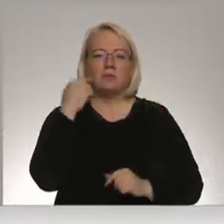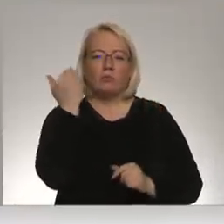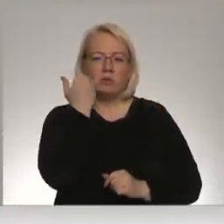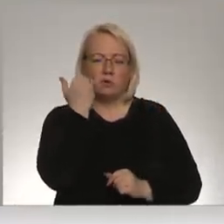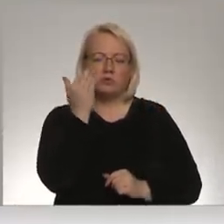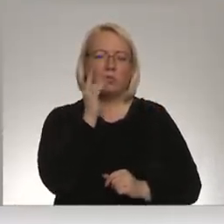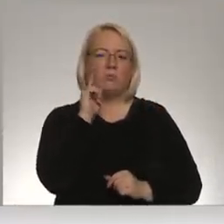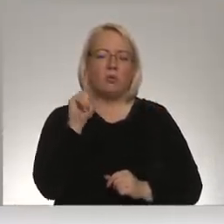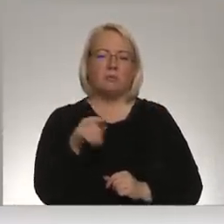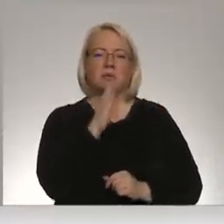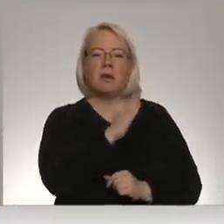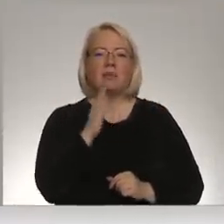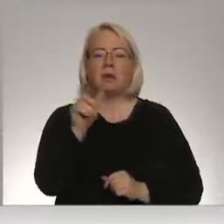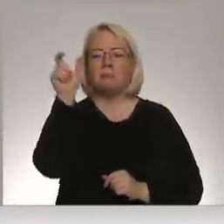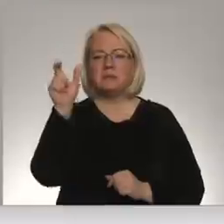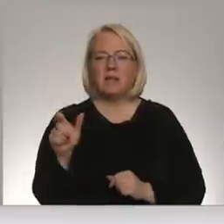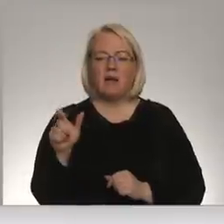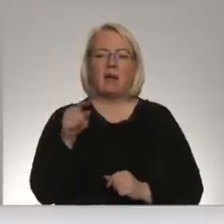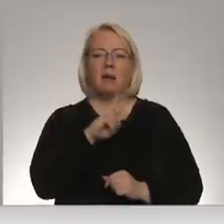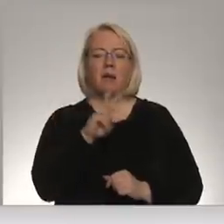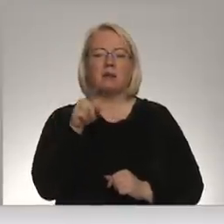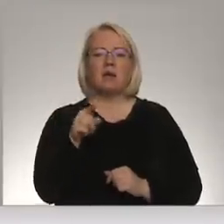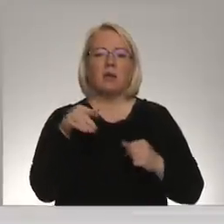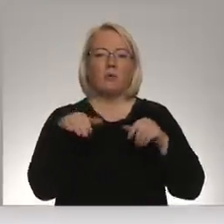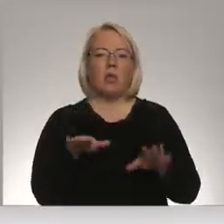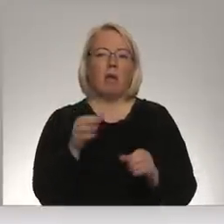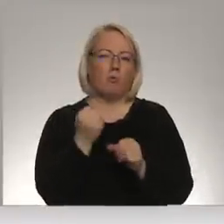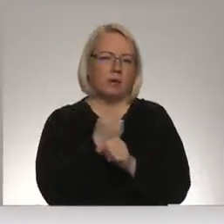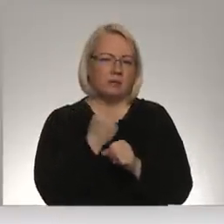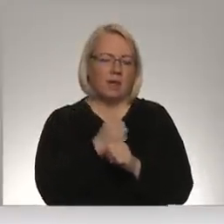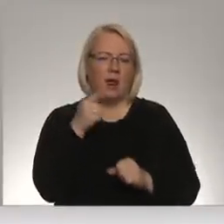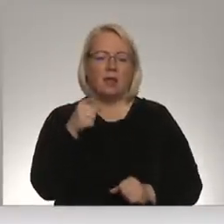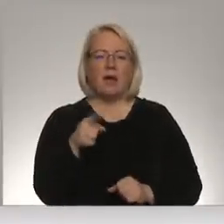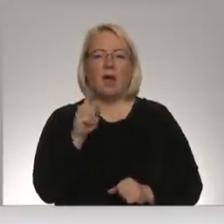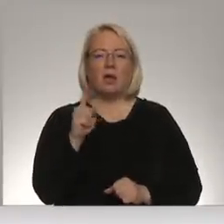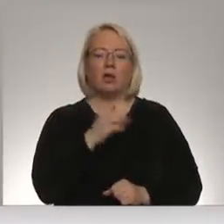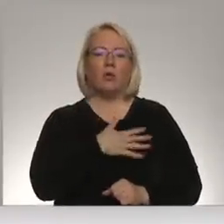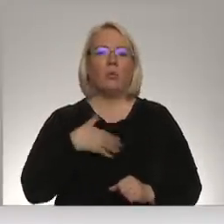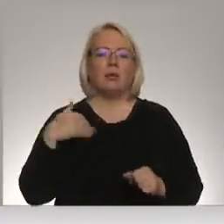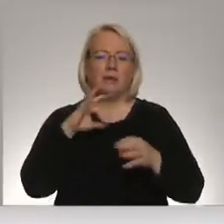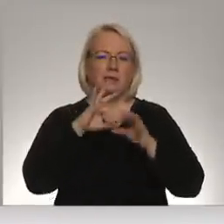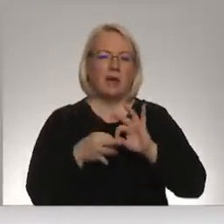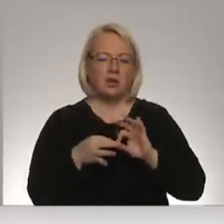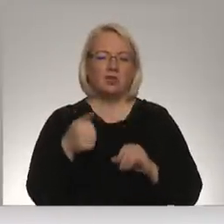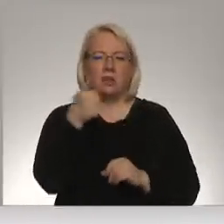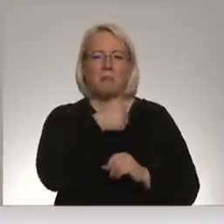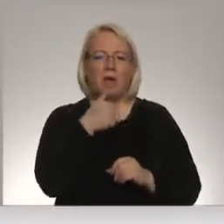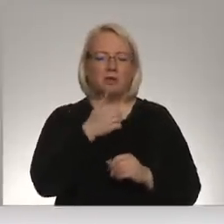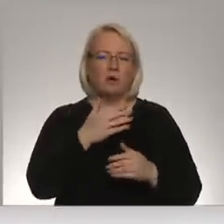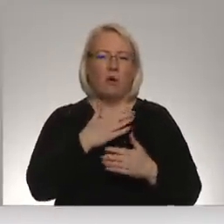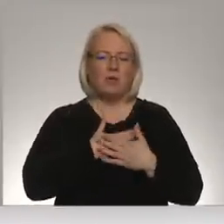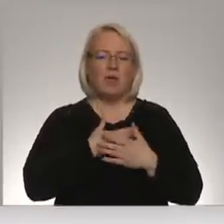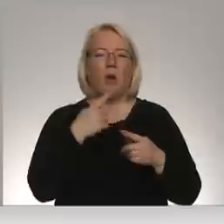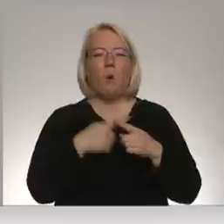protams, katram cilvēkam, kas šādu lēmumu izdara, tā ir ļoti, es domāju, sarežģīta arī personīga un